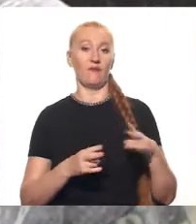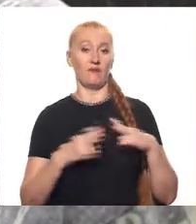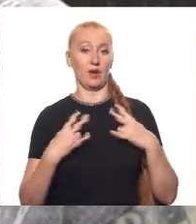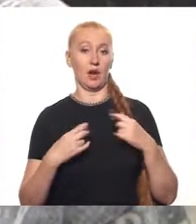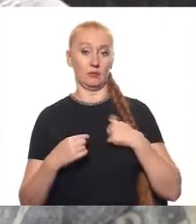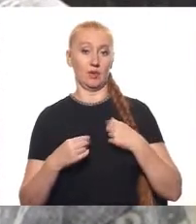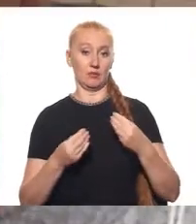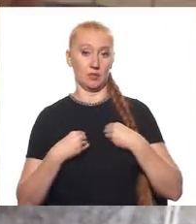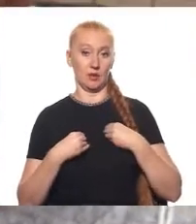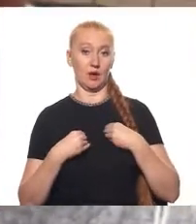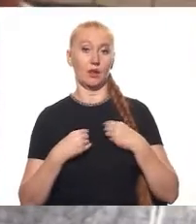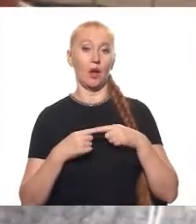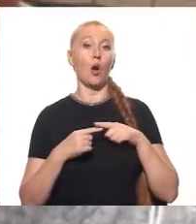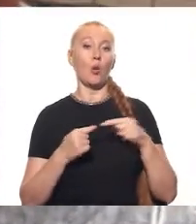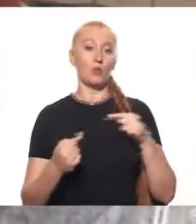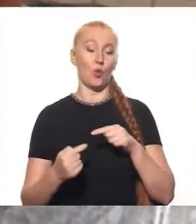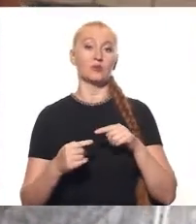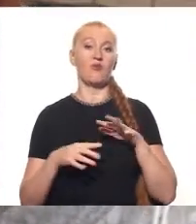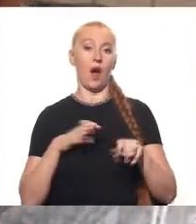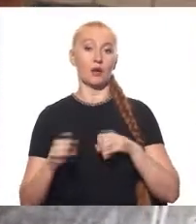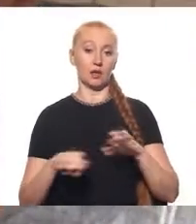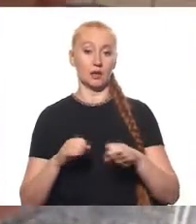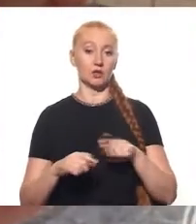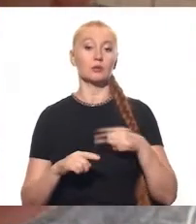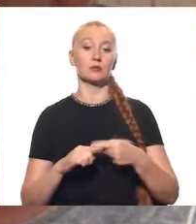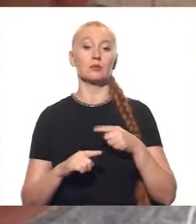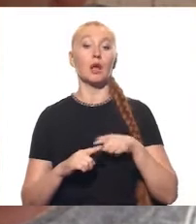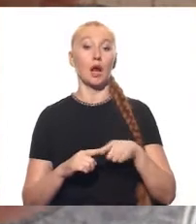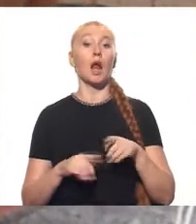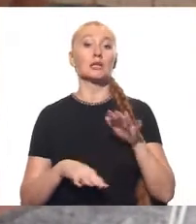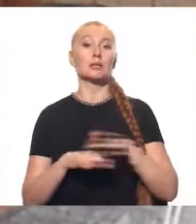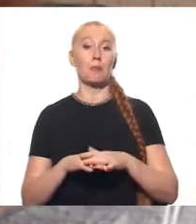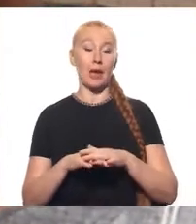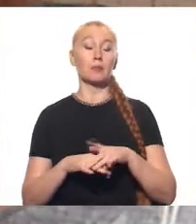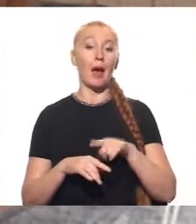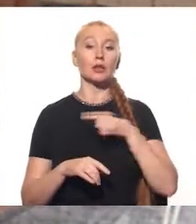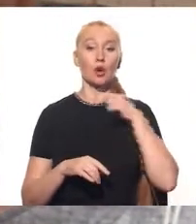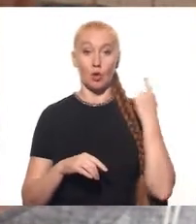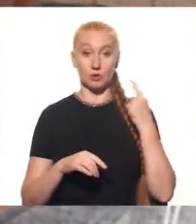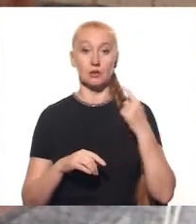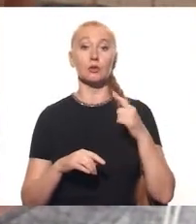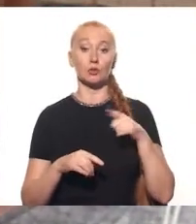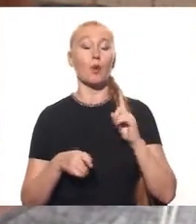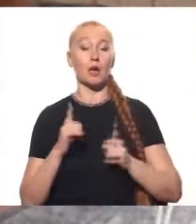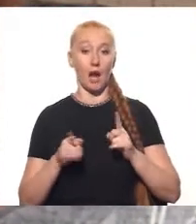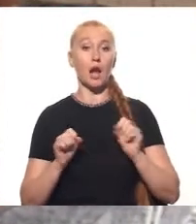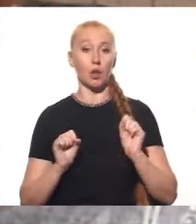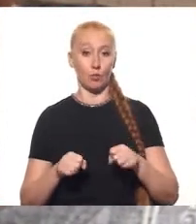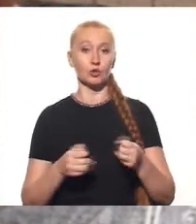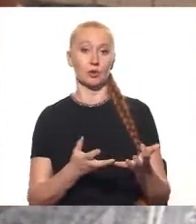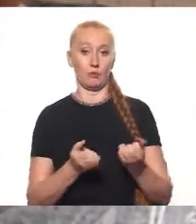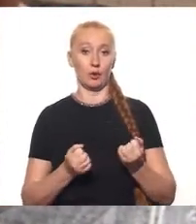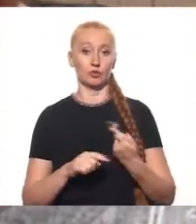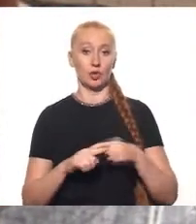проти нас. Ми долучаємо співвідповідачем Сбербанк Росії, щоб реально можна було отримати